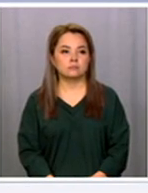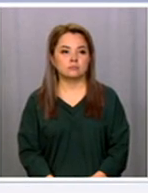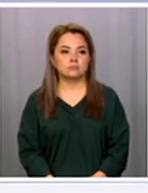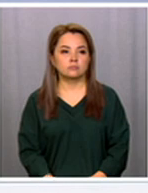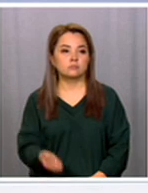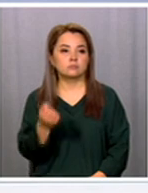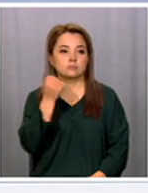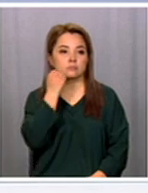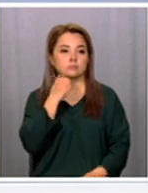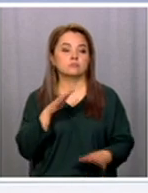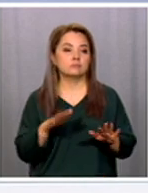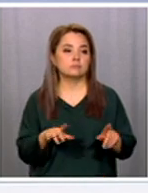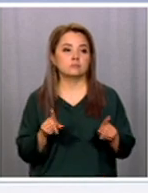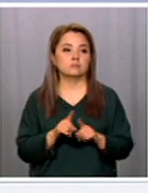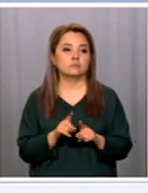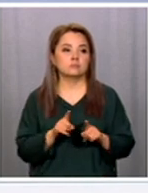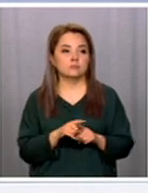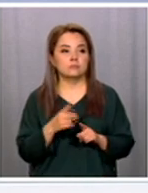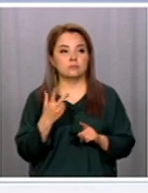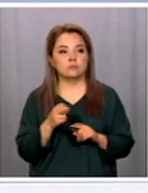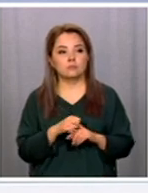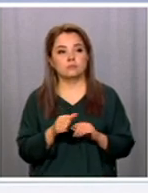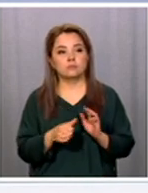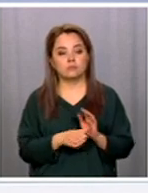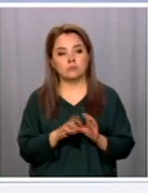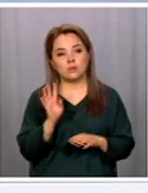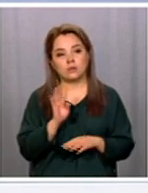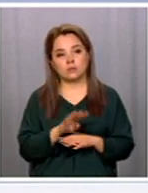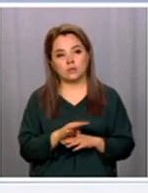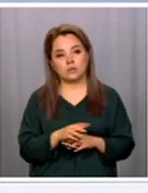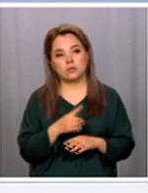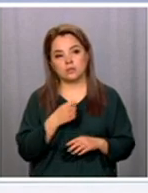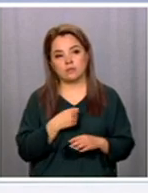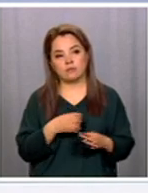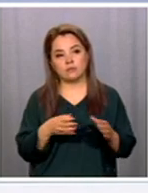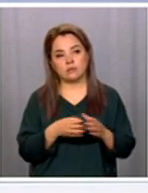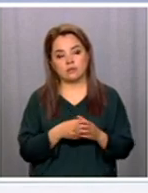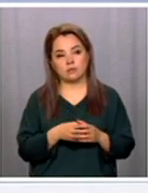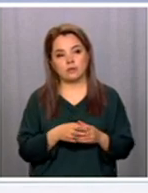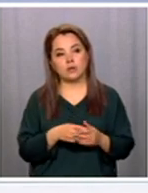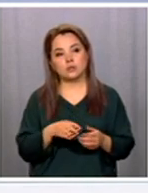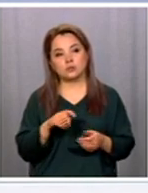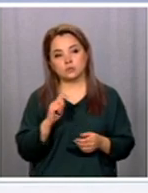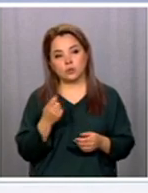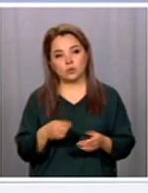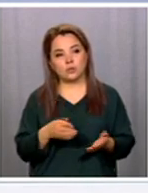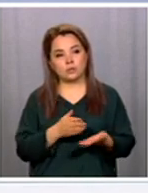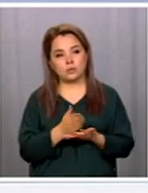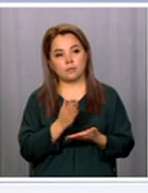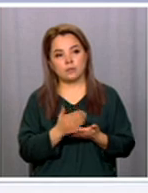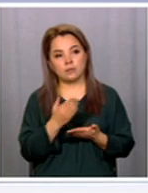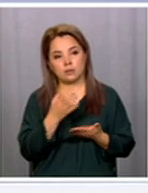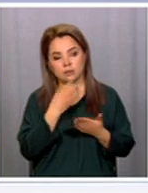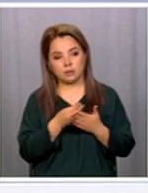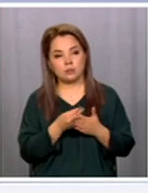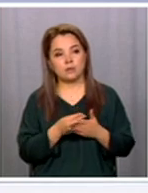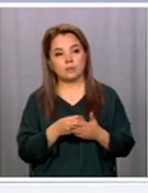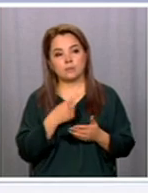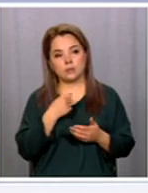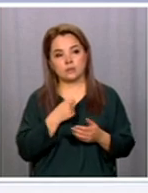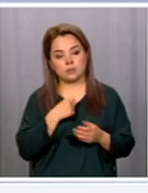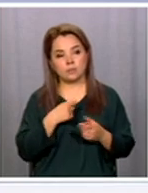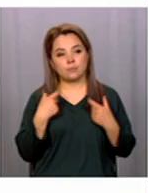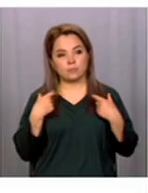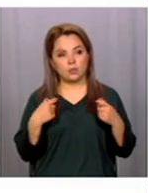Мәскеу түбінде 316-шы атқыштар дивизиясы ерлікпен соғысқан еді. Бұл 316-шы атқыштар дивизиясы негізінен генерал-майор